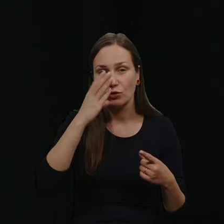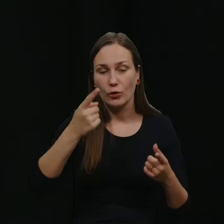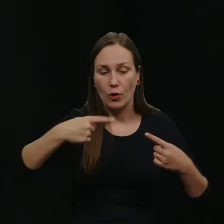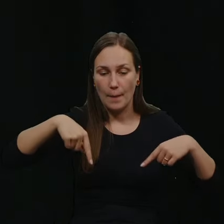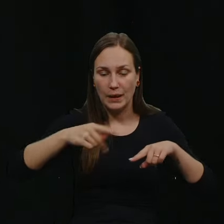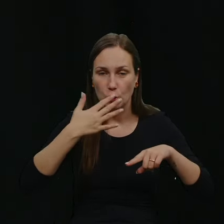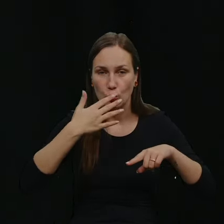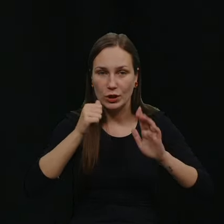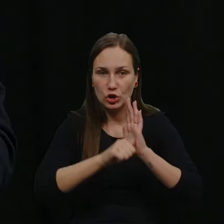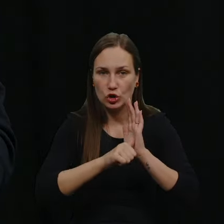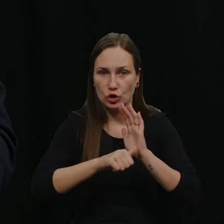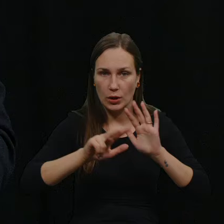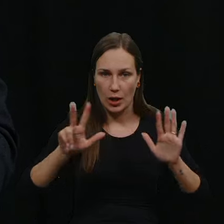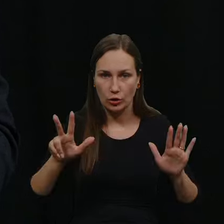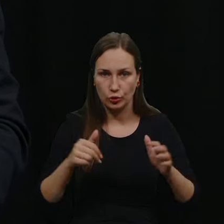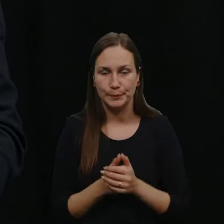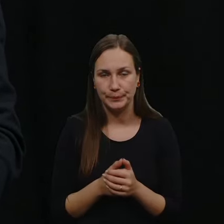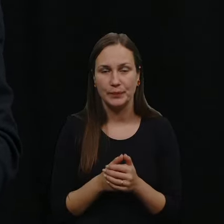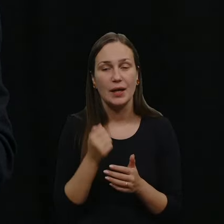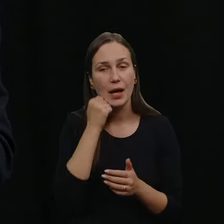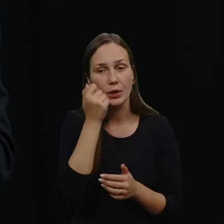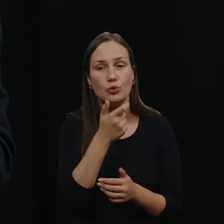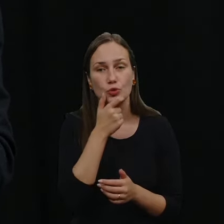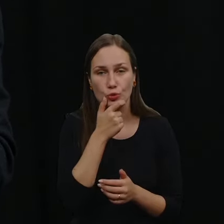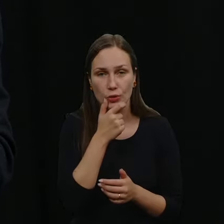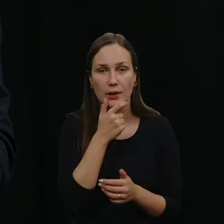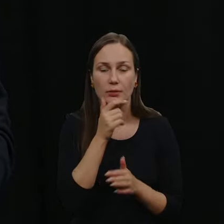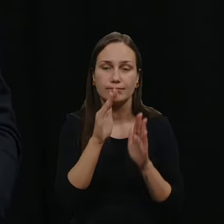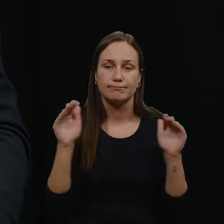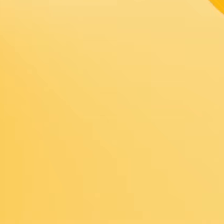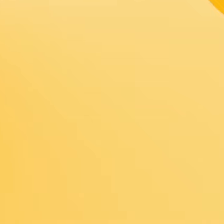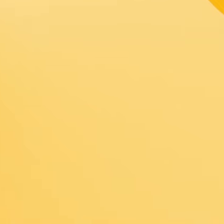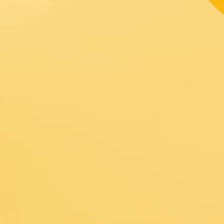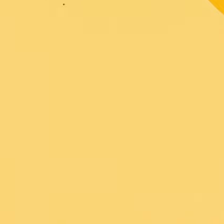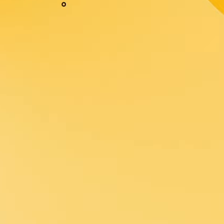rinkimų apygardoje numeris 68. Ačiū, kad žiūrėjote, iki pasimatymo.